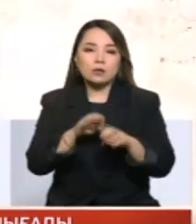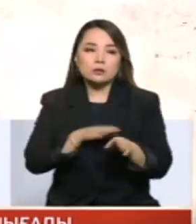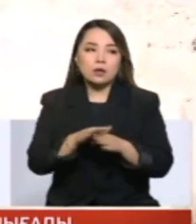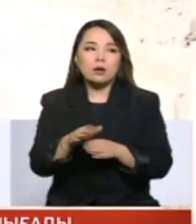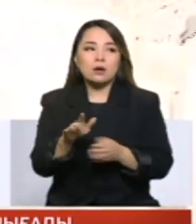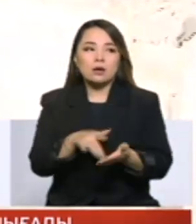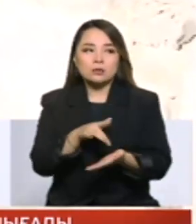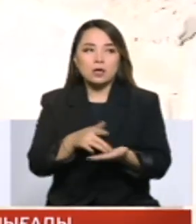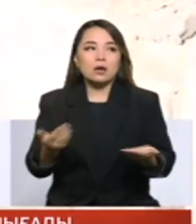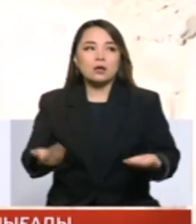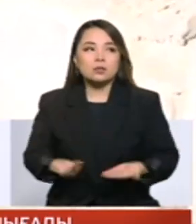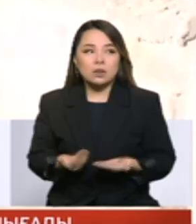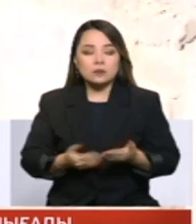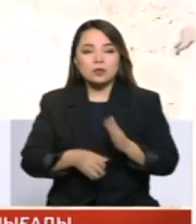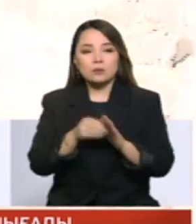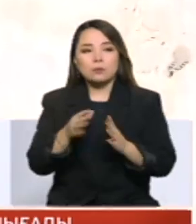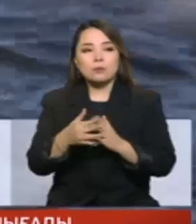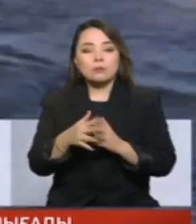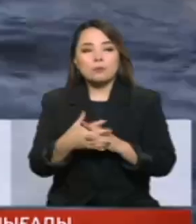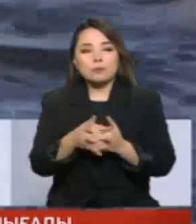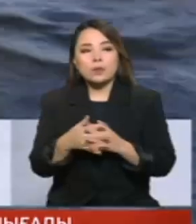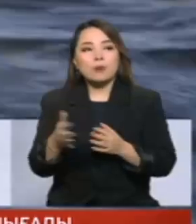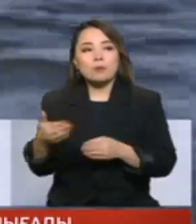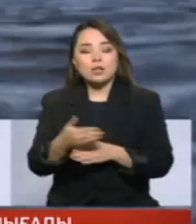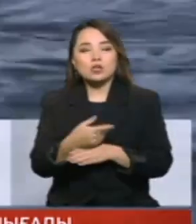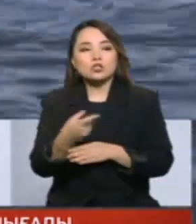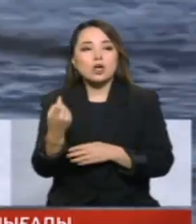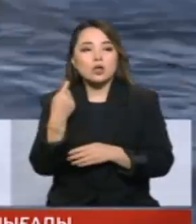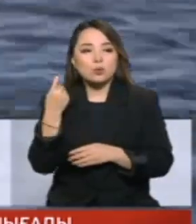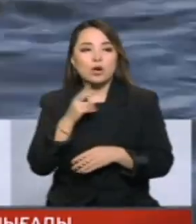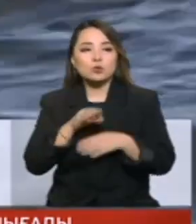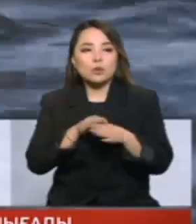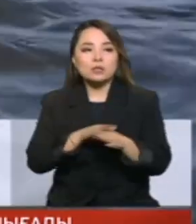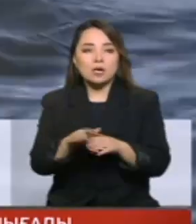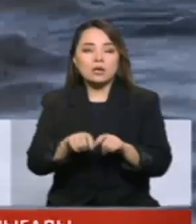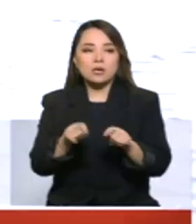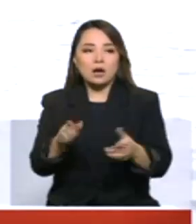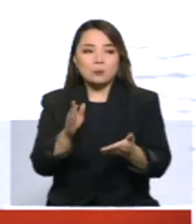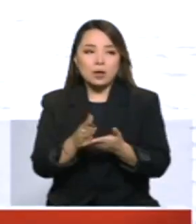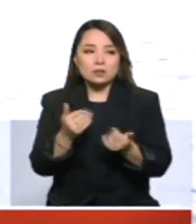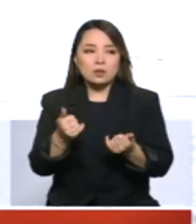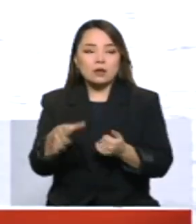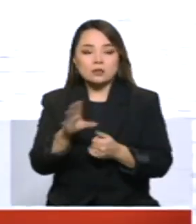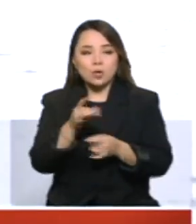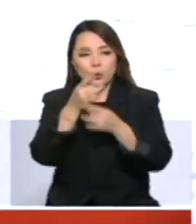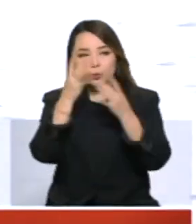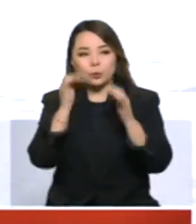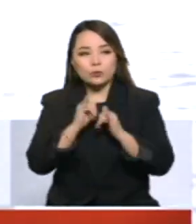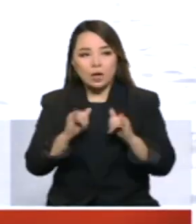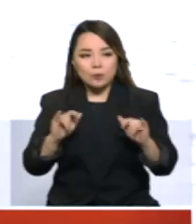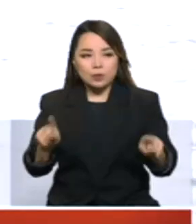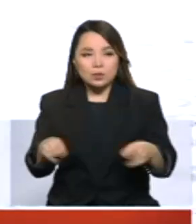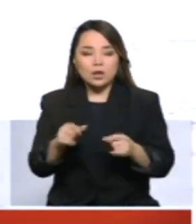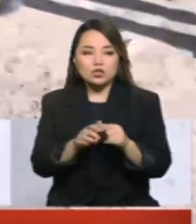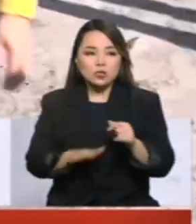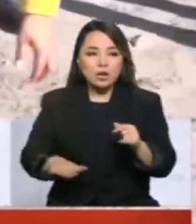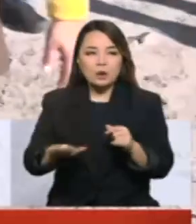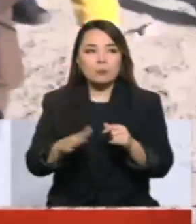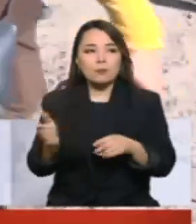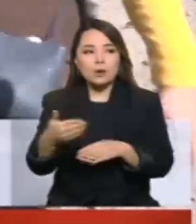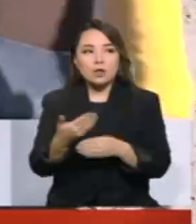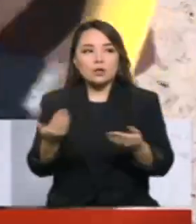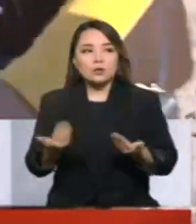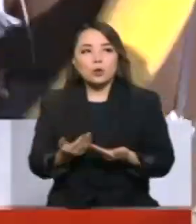Халық қалаулылары парламентте балық шаруашылығын дамытуға бағытталған бірнеше құжат қарауда жатқанын айтты. Аквакультураны дамыту, жағалауларда балық өңдейтін